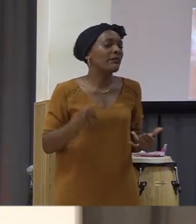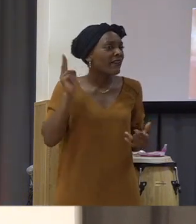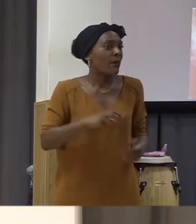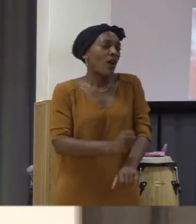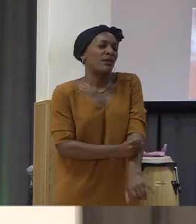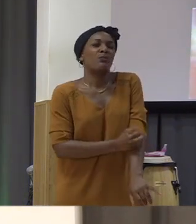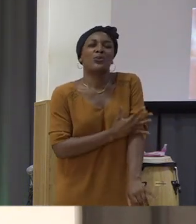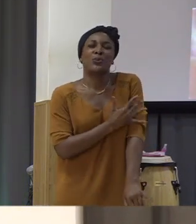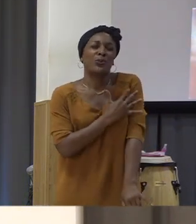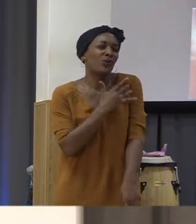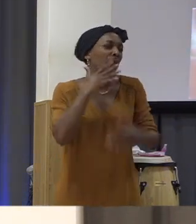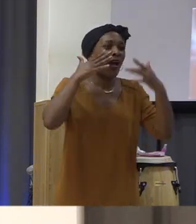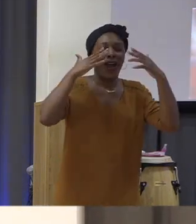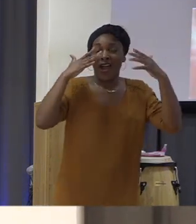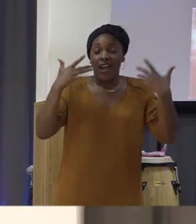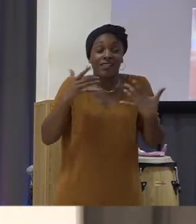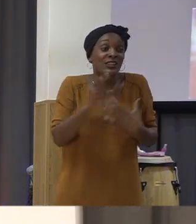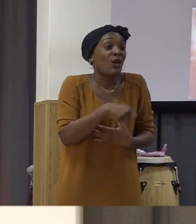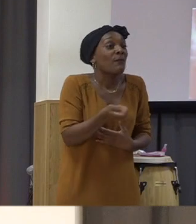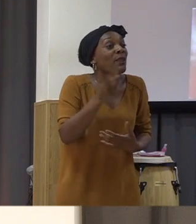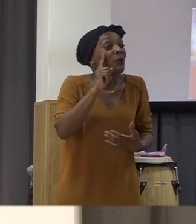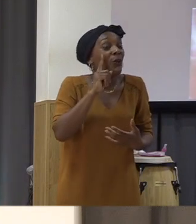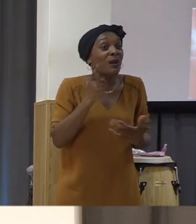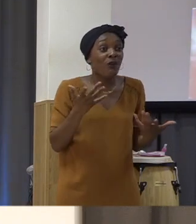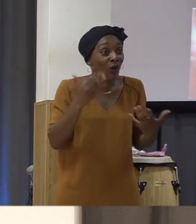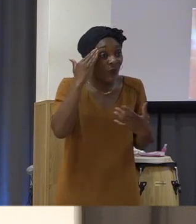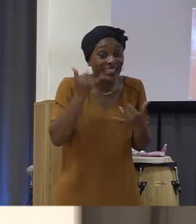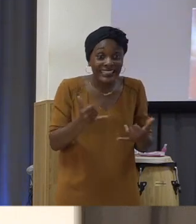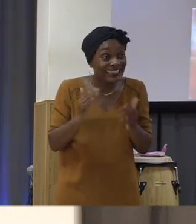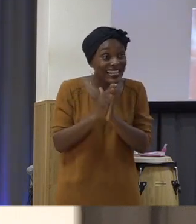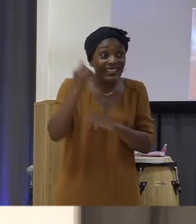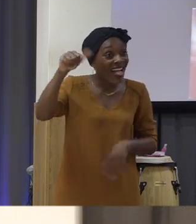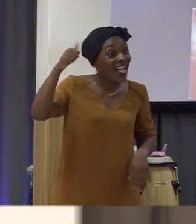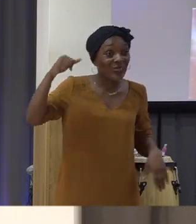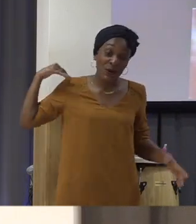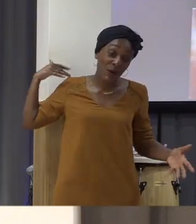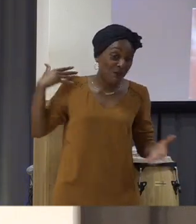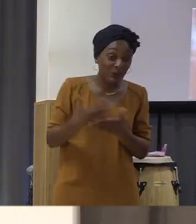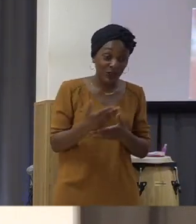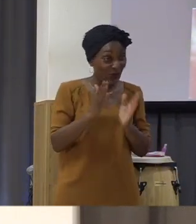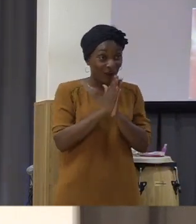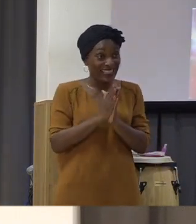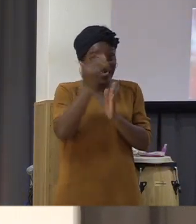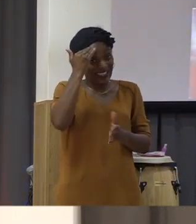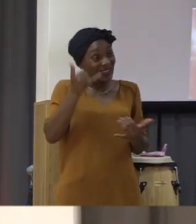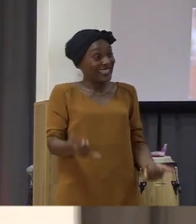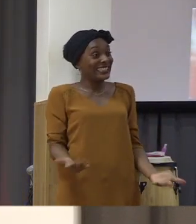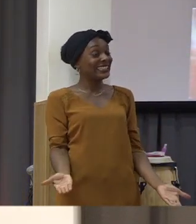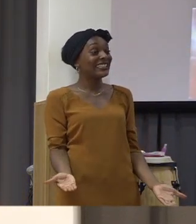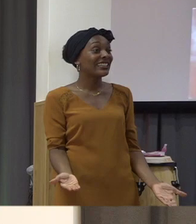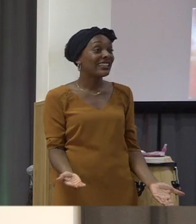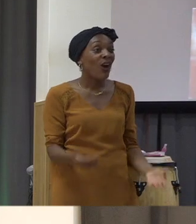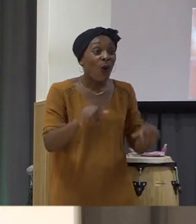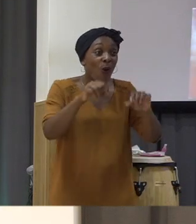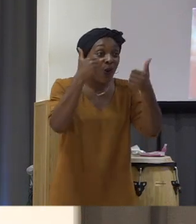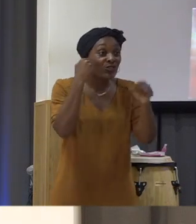pour moi, parce que je ne connais qu'une seule église. Je ne connais que cette église. Ça faisait donc